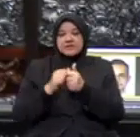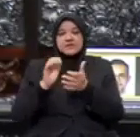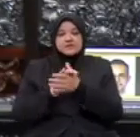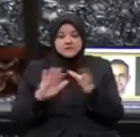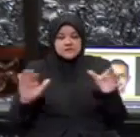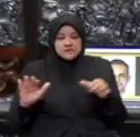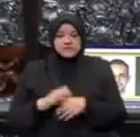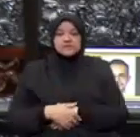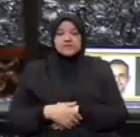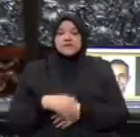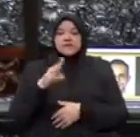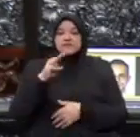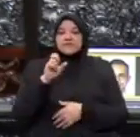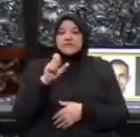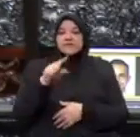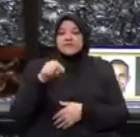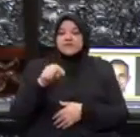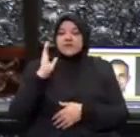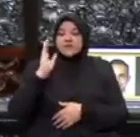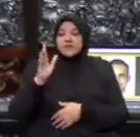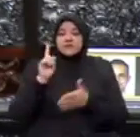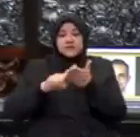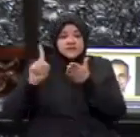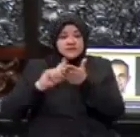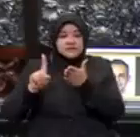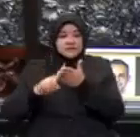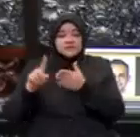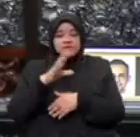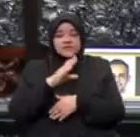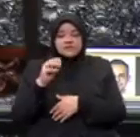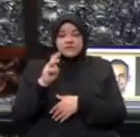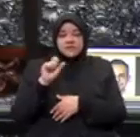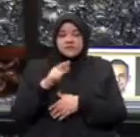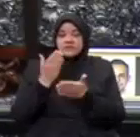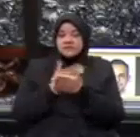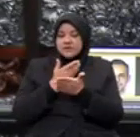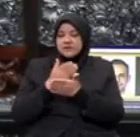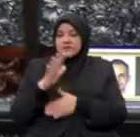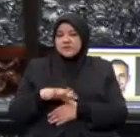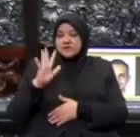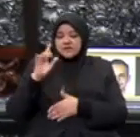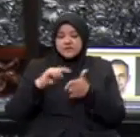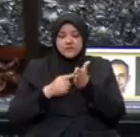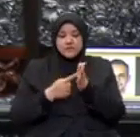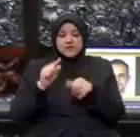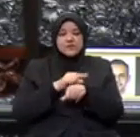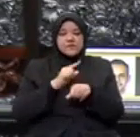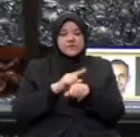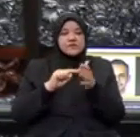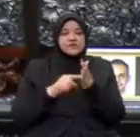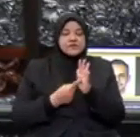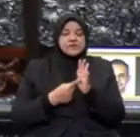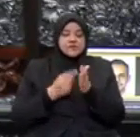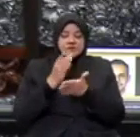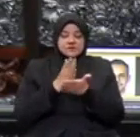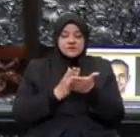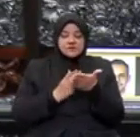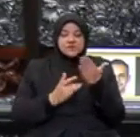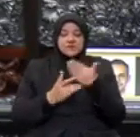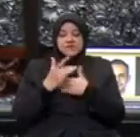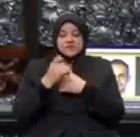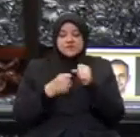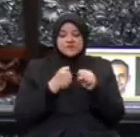keselamatan. Modul ini akan disemak dan modul baru dijangka akan mula digunakan bermula suku pertama